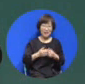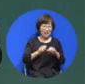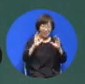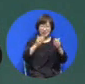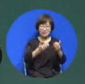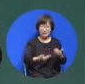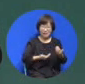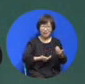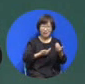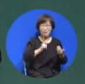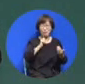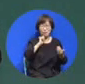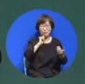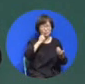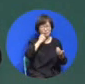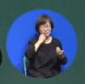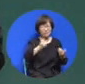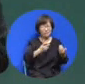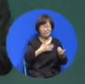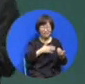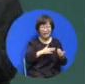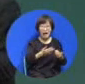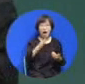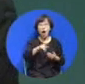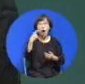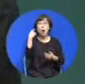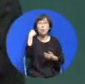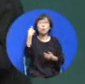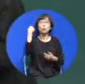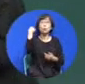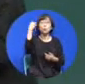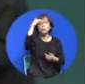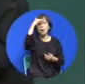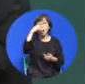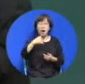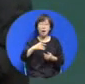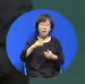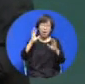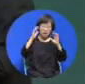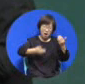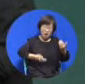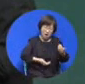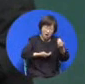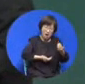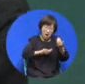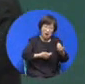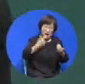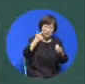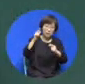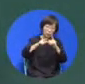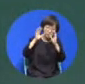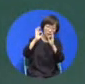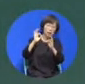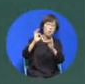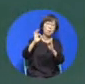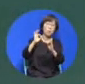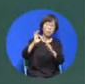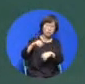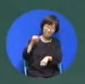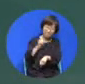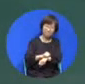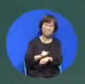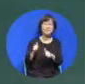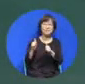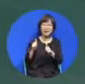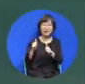제일 잘하는 아빠입니다. And I don't really know that myself because I was so busy as a young father, but that is the greatest kind of father.